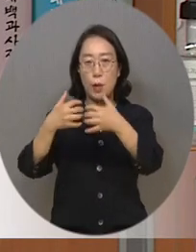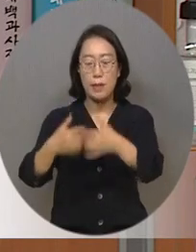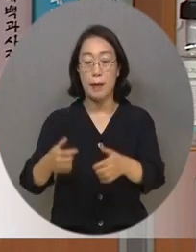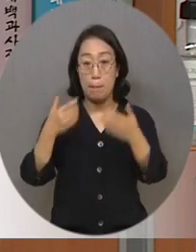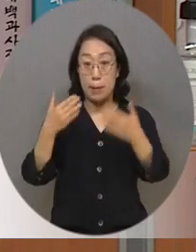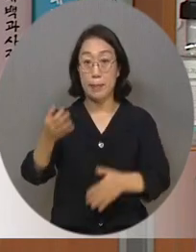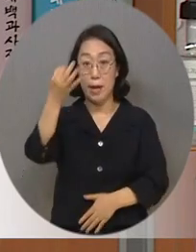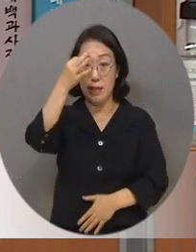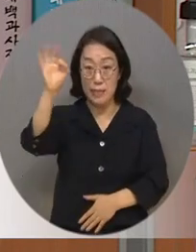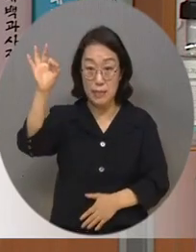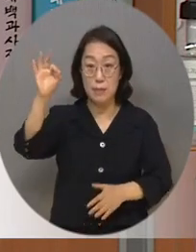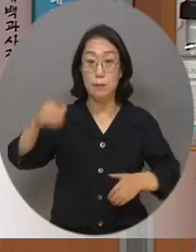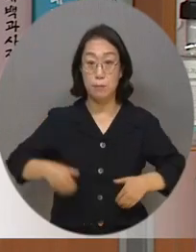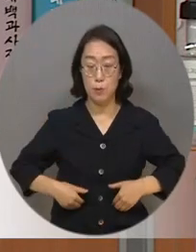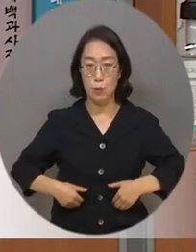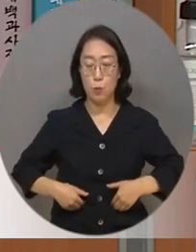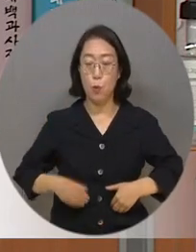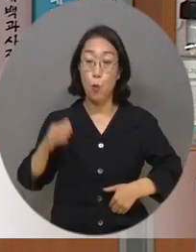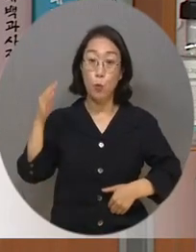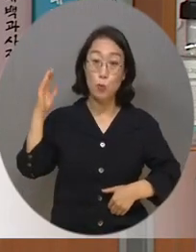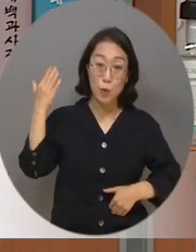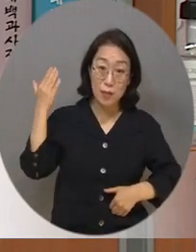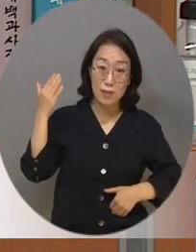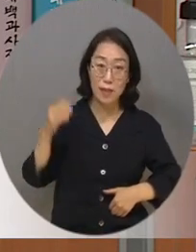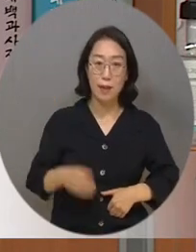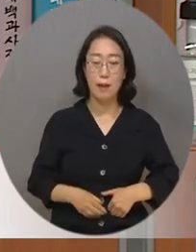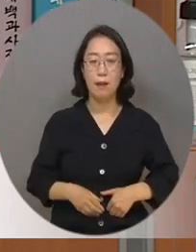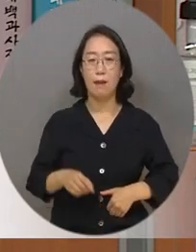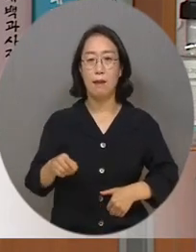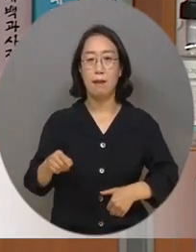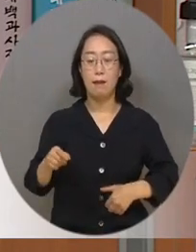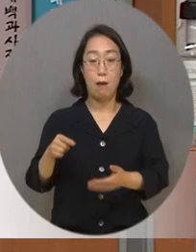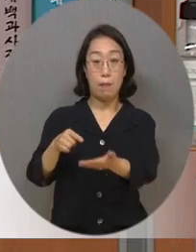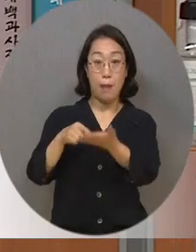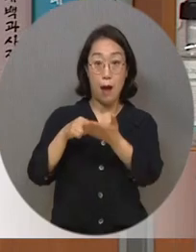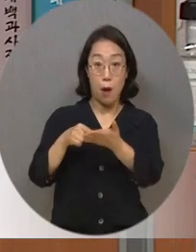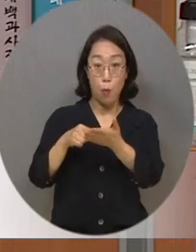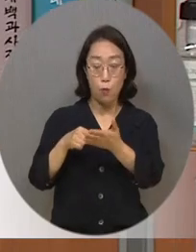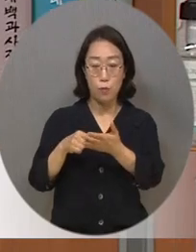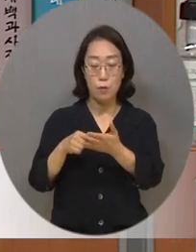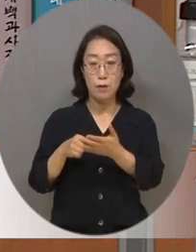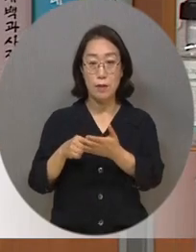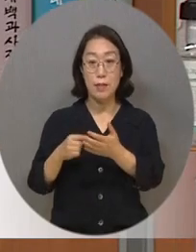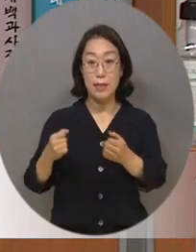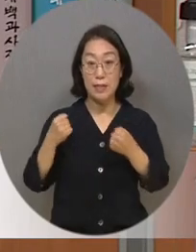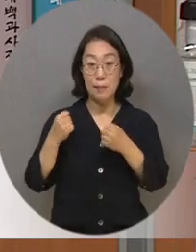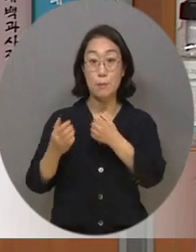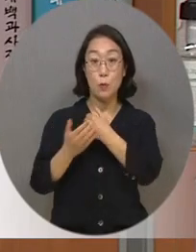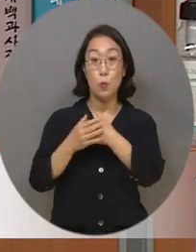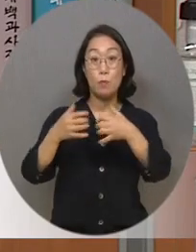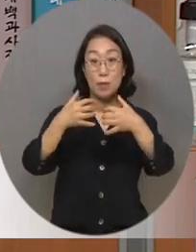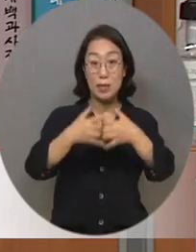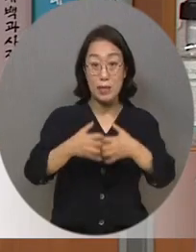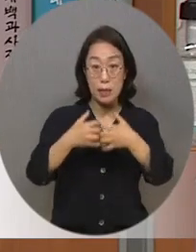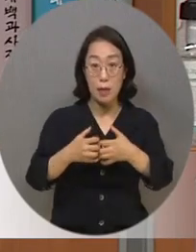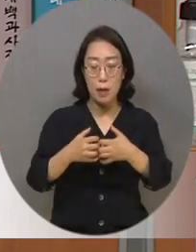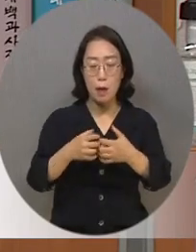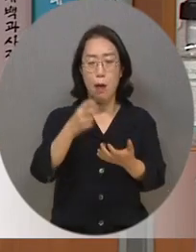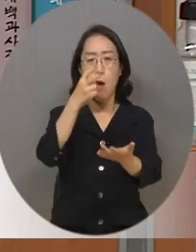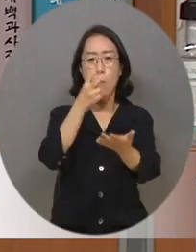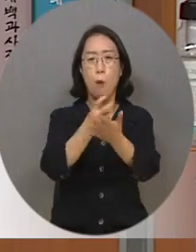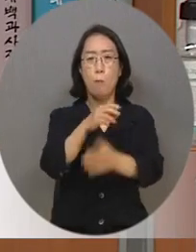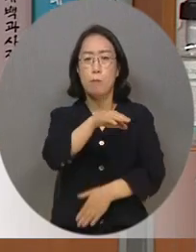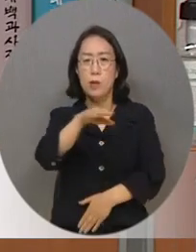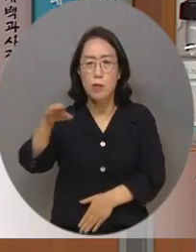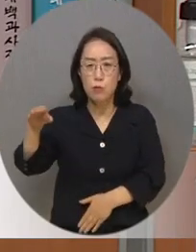것인데요. 비교적 최근에 국내에 진입한 동력보조장치는 처음에는 이제 법적인 틀이